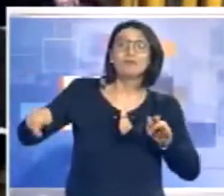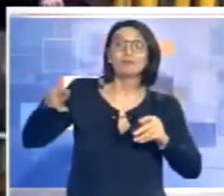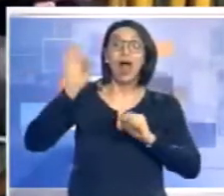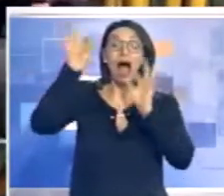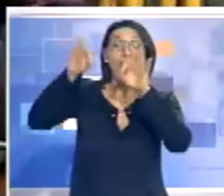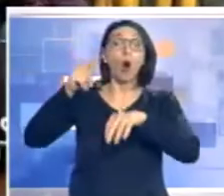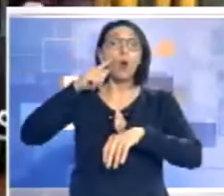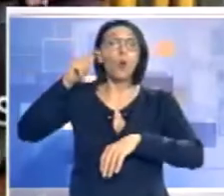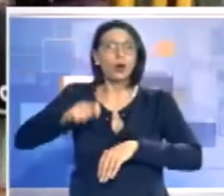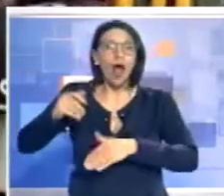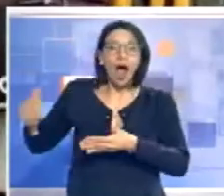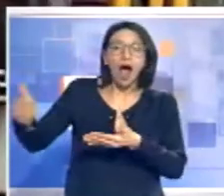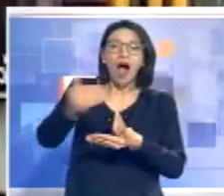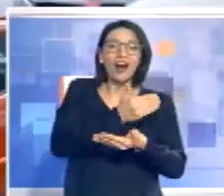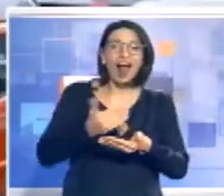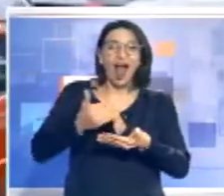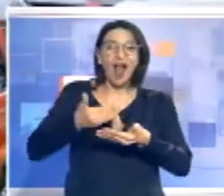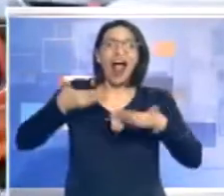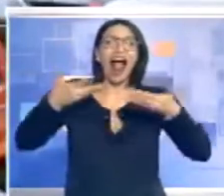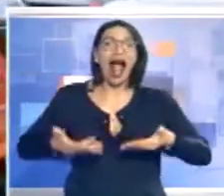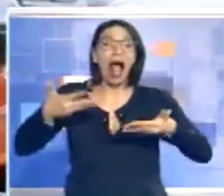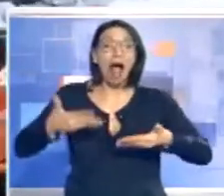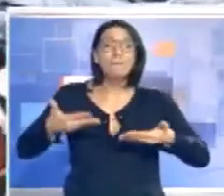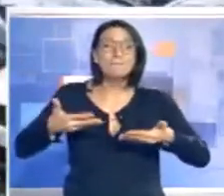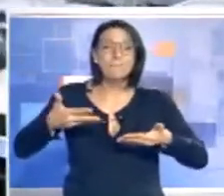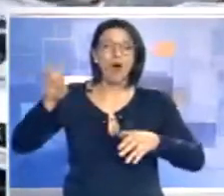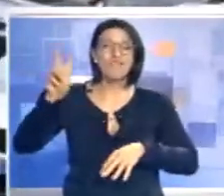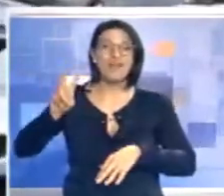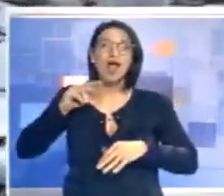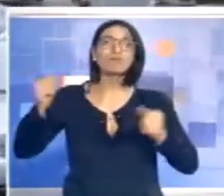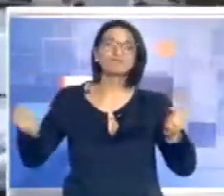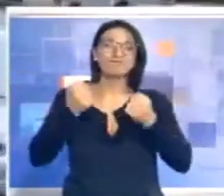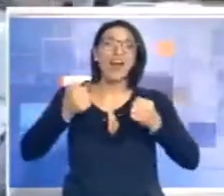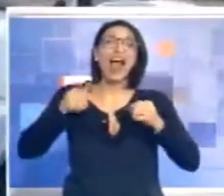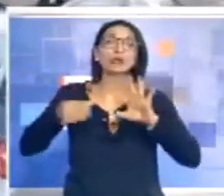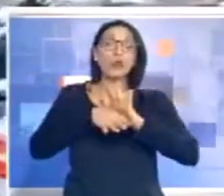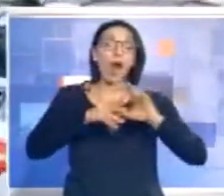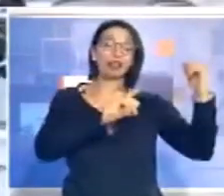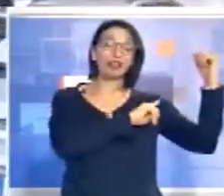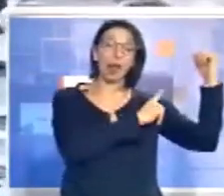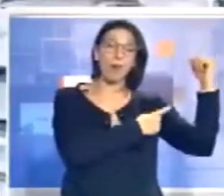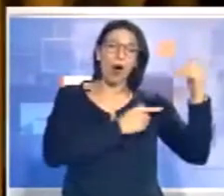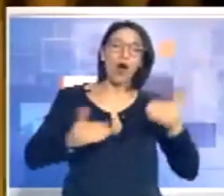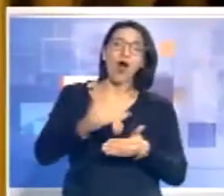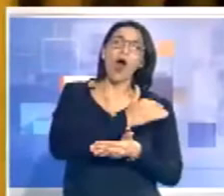trasportano quanto raccolto allo stadio Viviani su iniziativa del Potenza Calcio, una raccolta